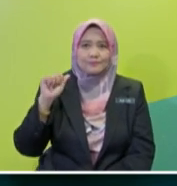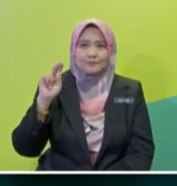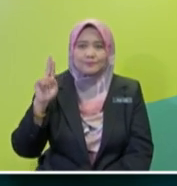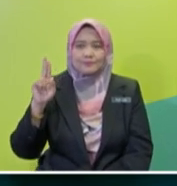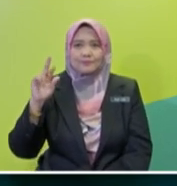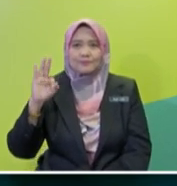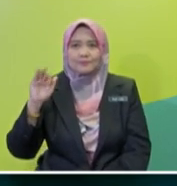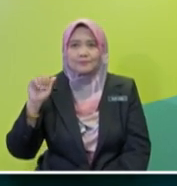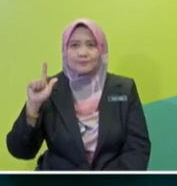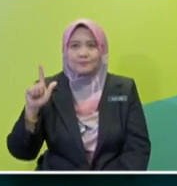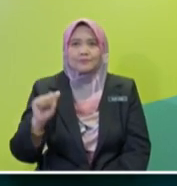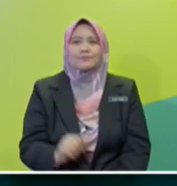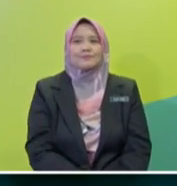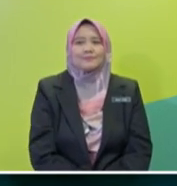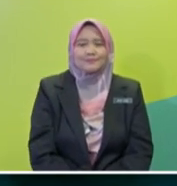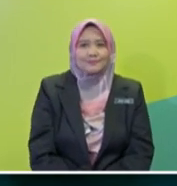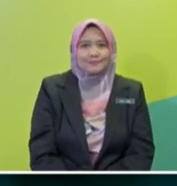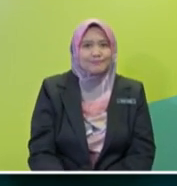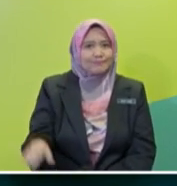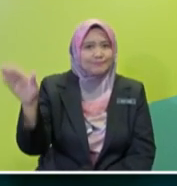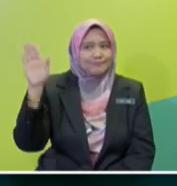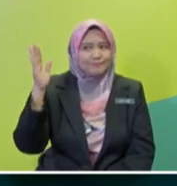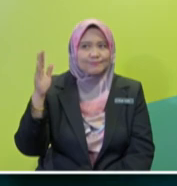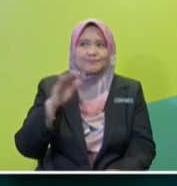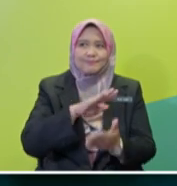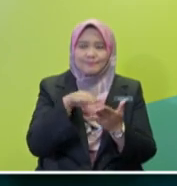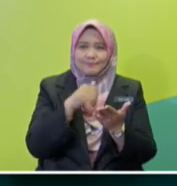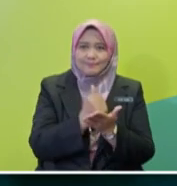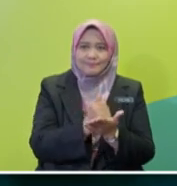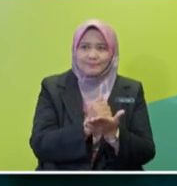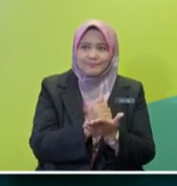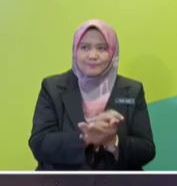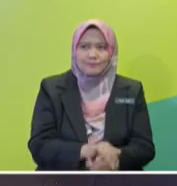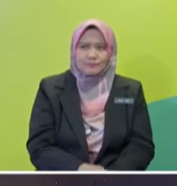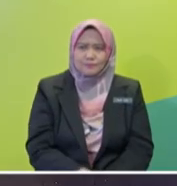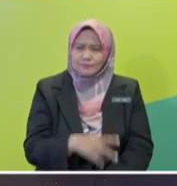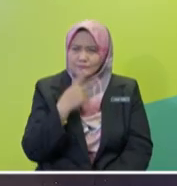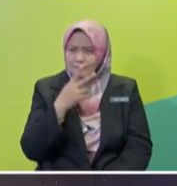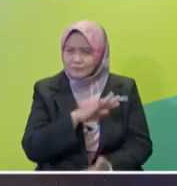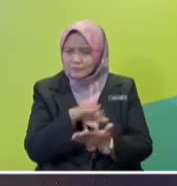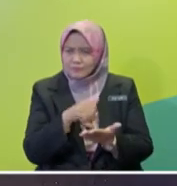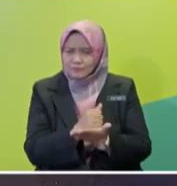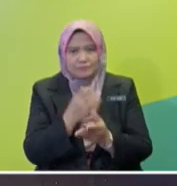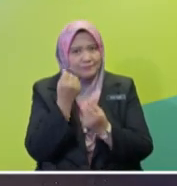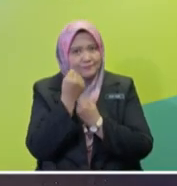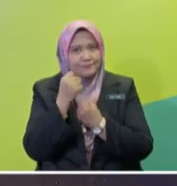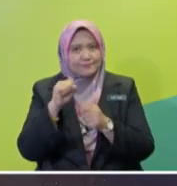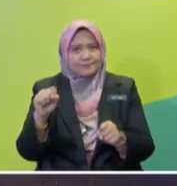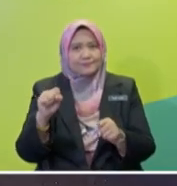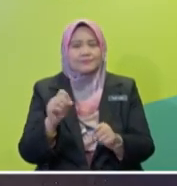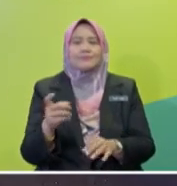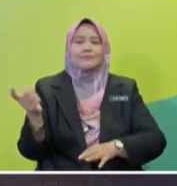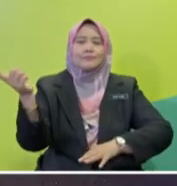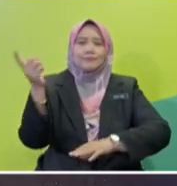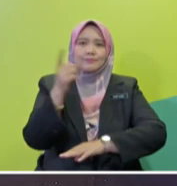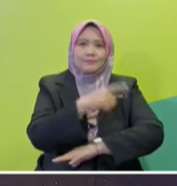oke hai murid-muri oke nampak gaya murid-muri kita pada hari ini